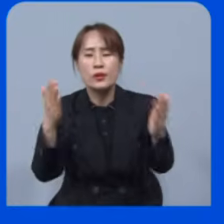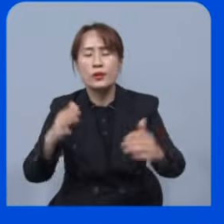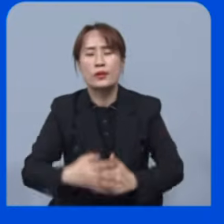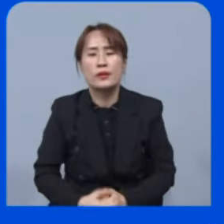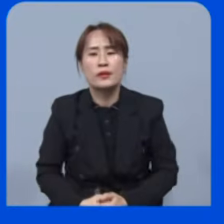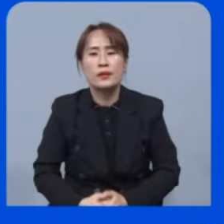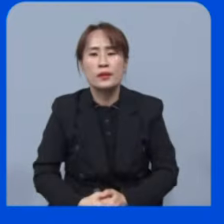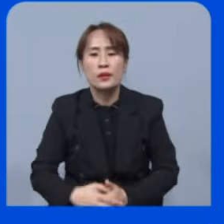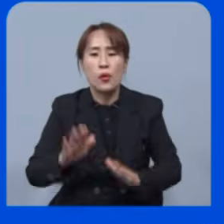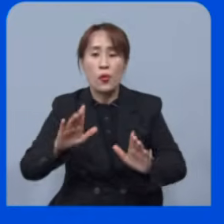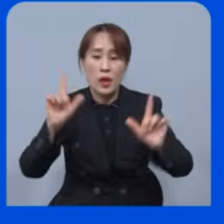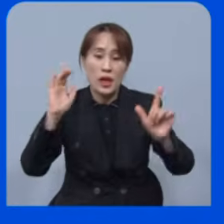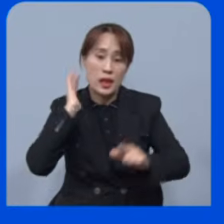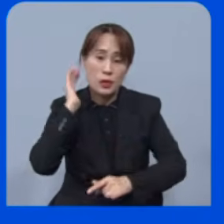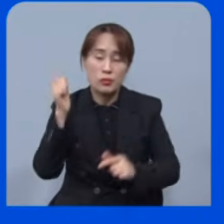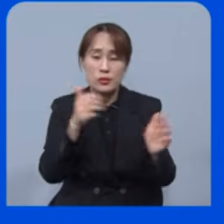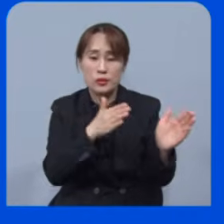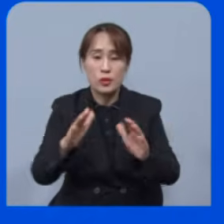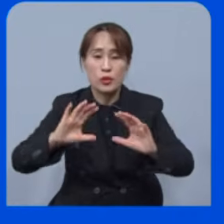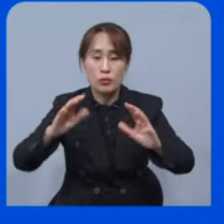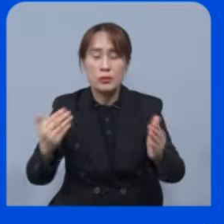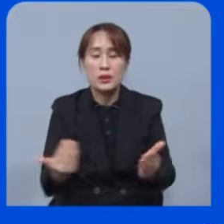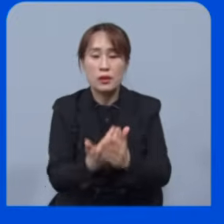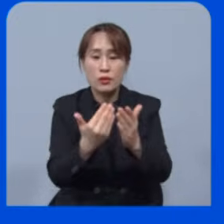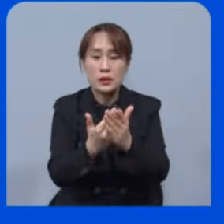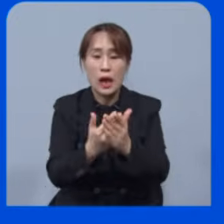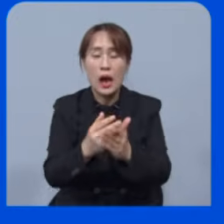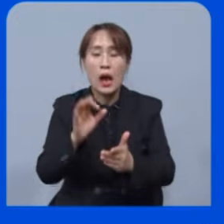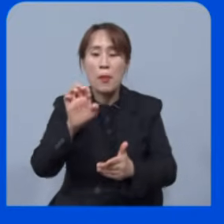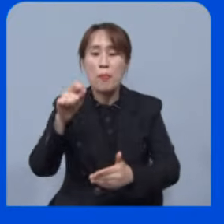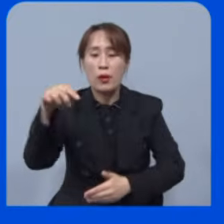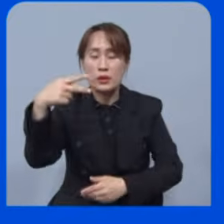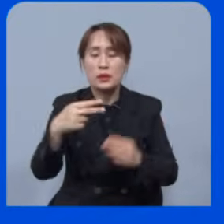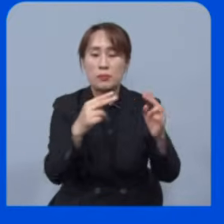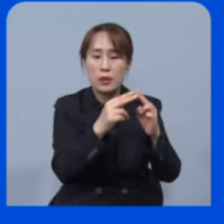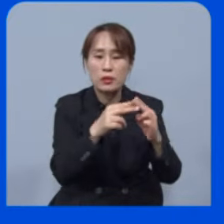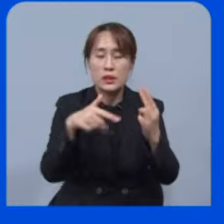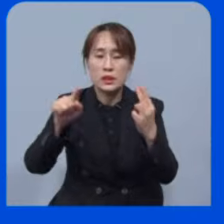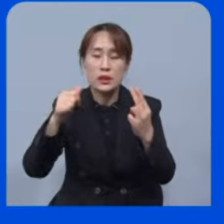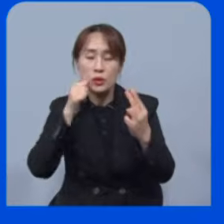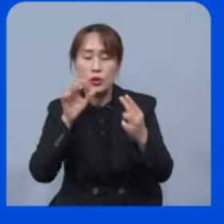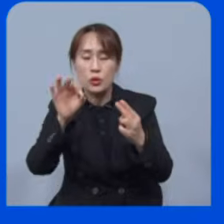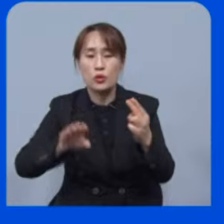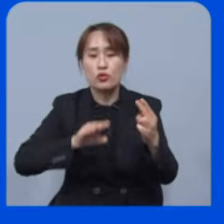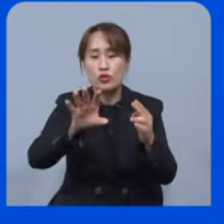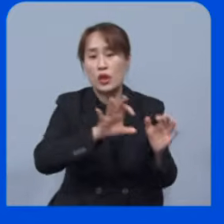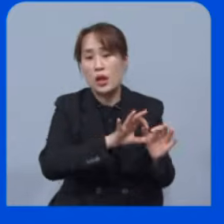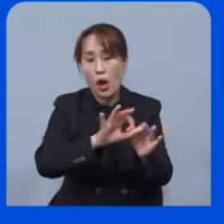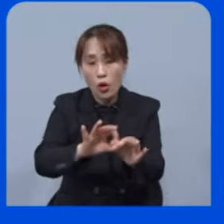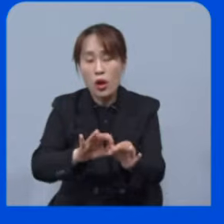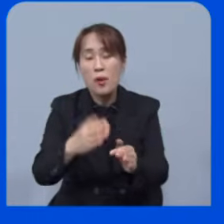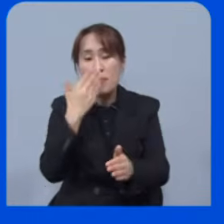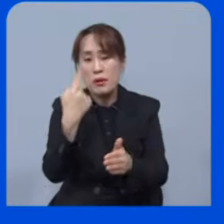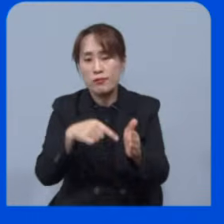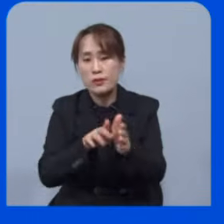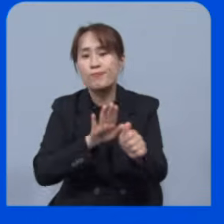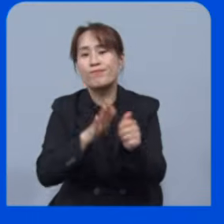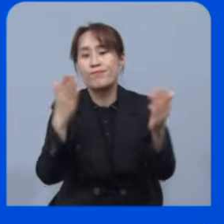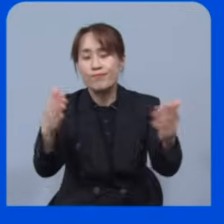올해 대통령님께서 준비해 주신 국민성장펀드가 반도체, 2차 전지 투자와 연계될 수 있도록